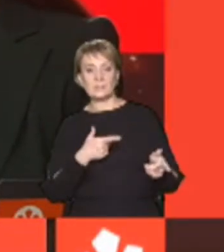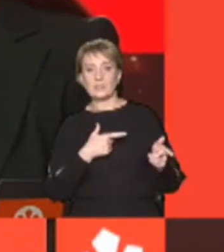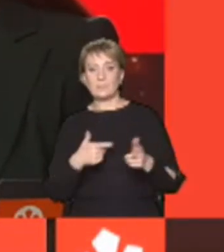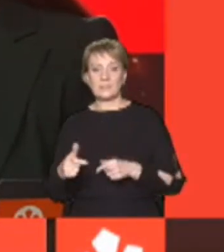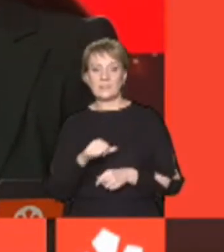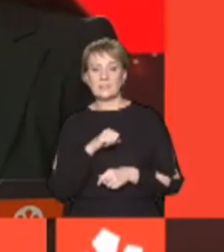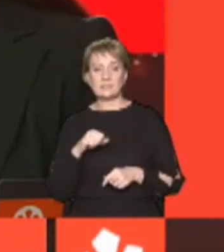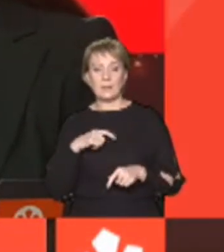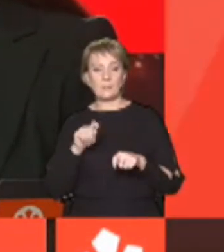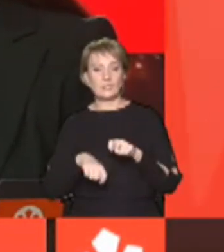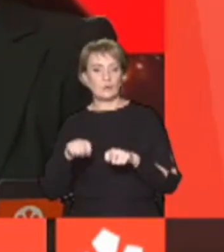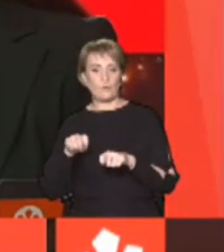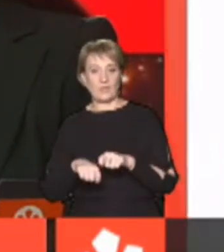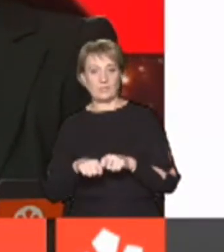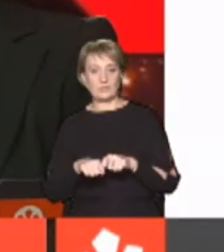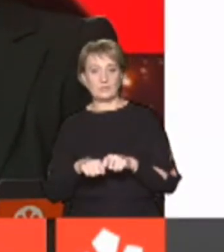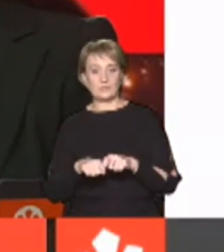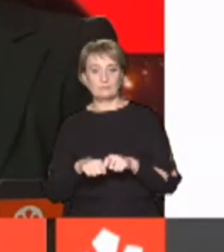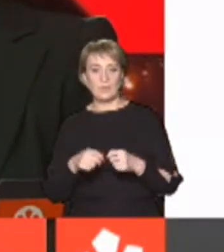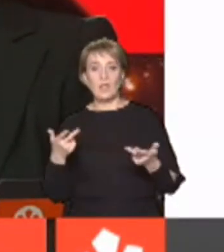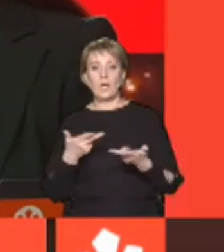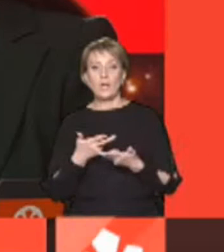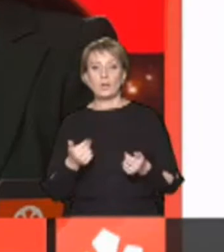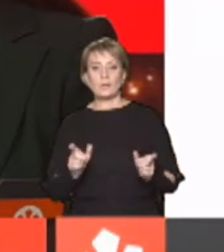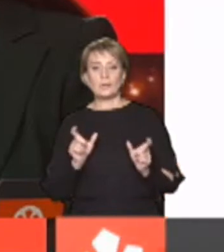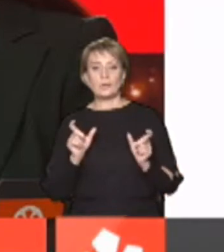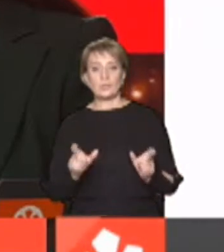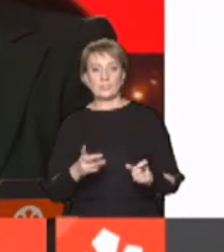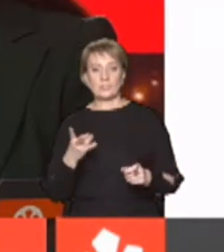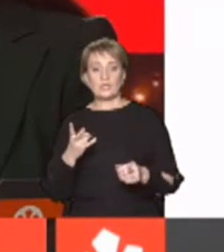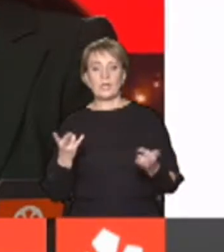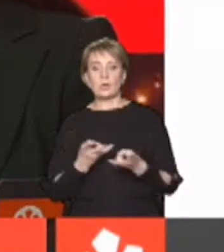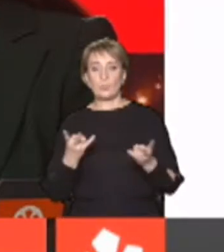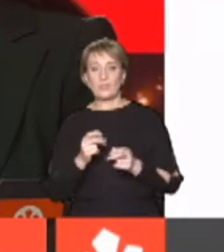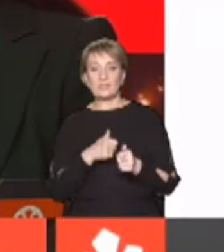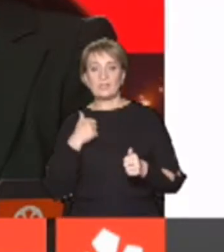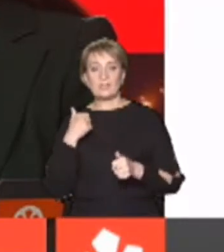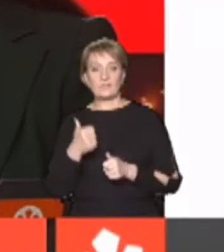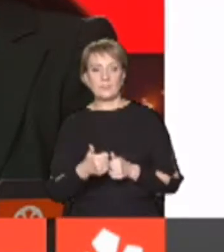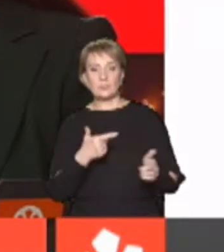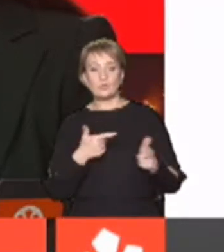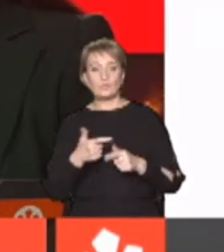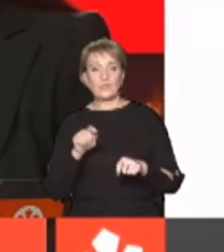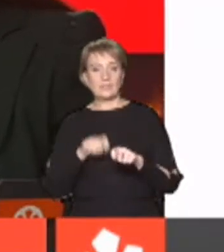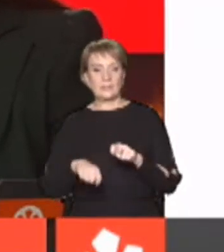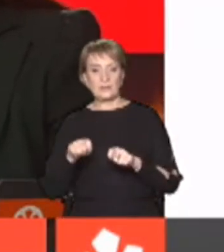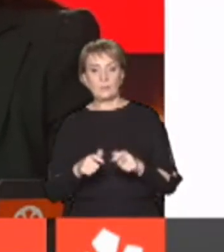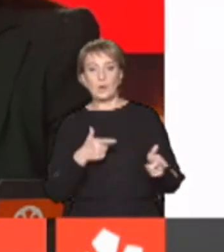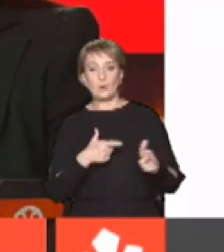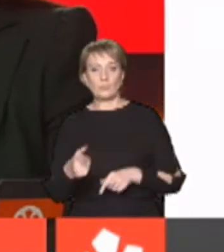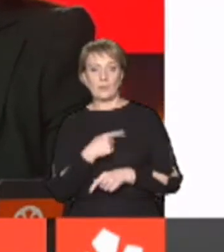систему тестування. Тому логічно локдаун робити на випередження, готувати мережу тестування, готувати